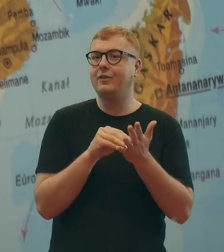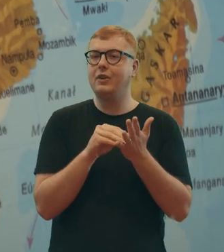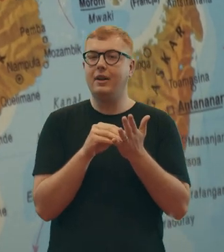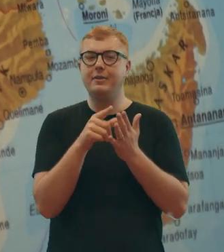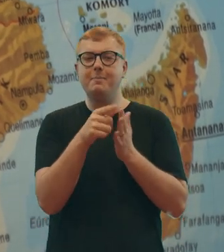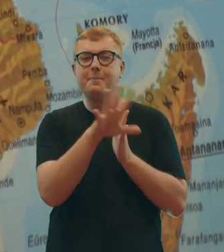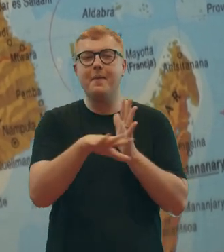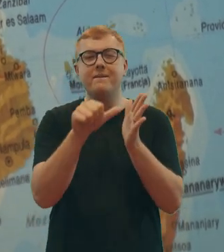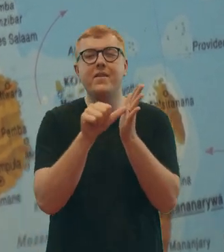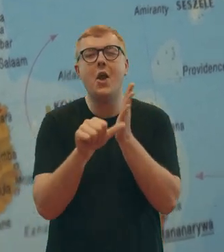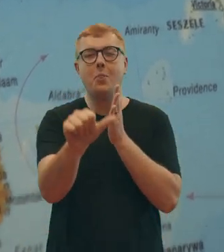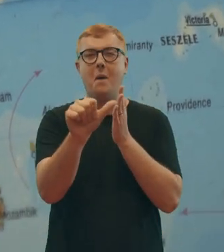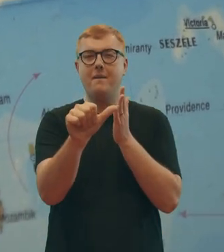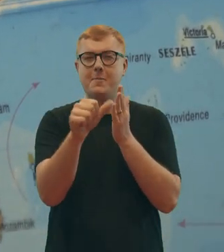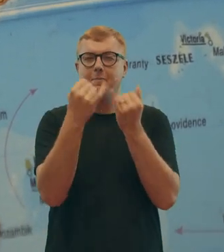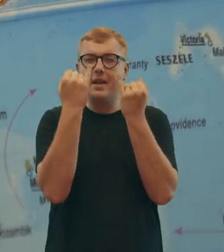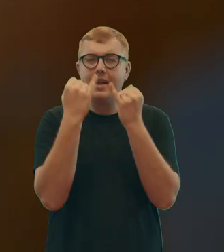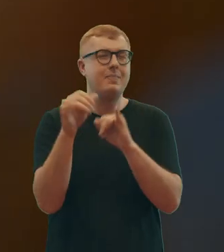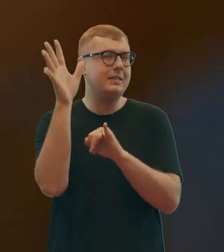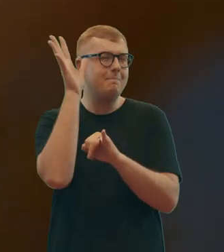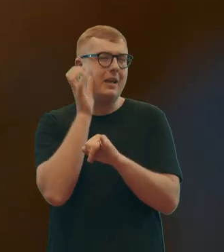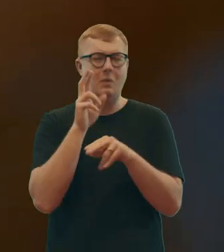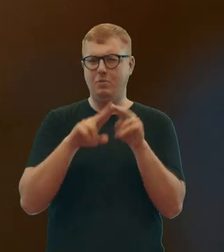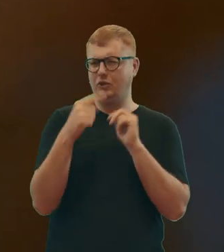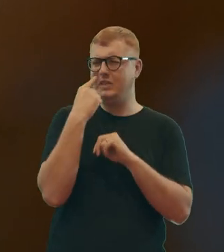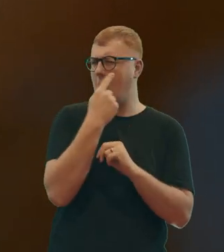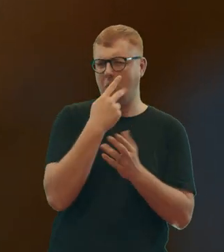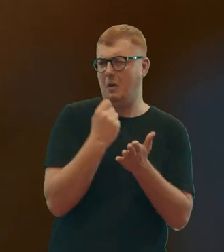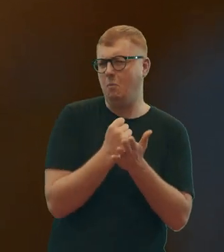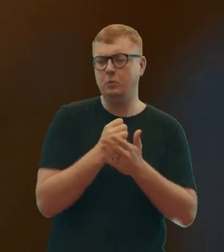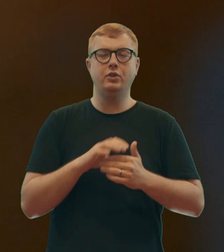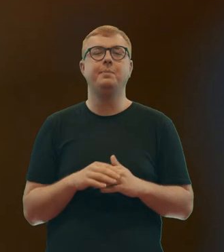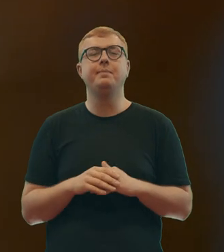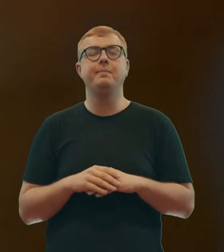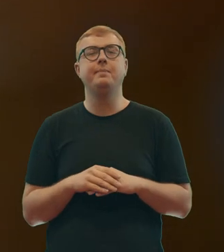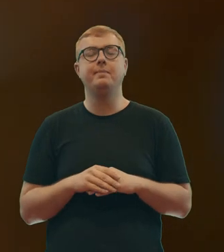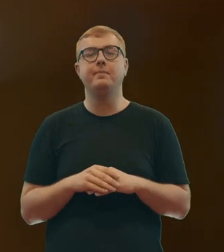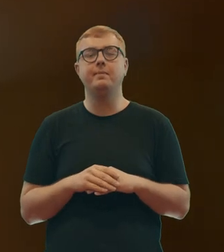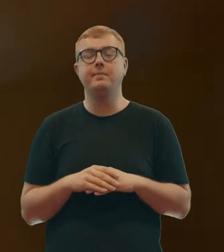doświadczać właśnie tą inność innymi zmysłami niż wzrok.